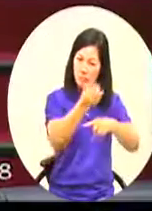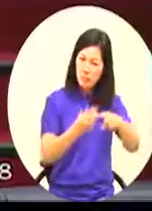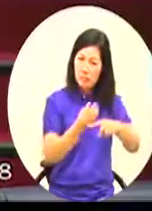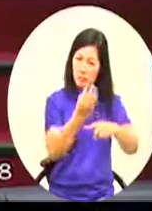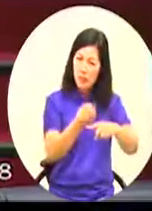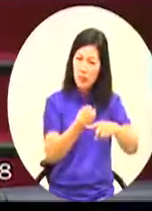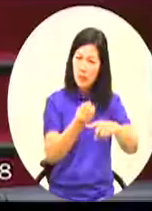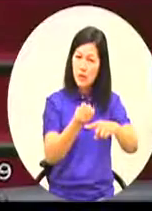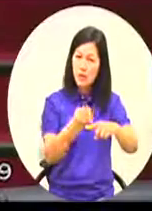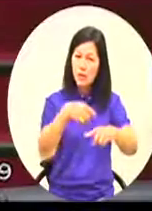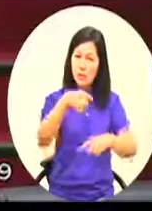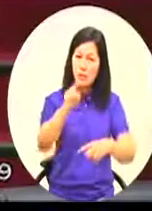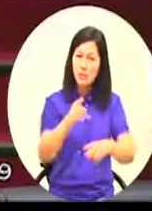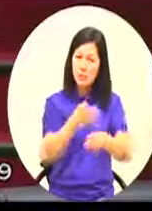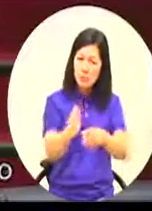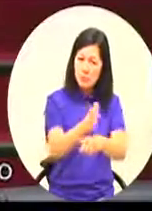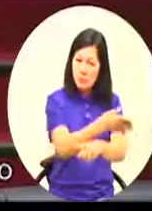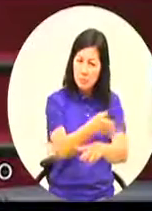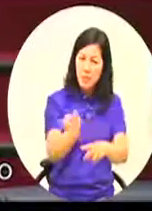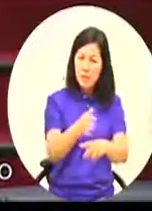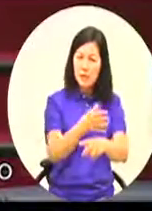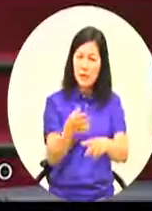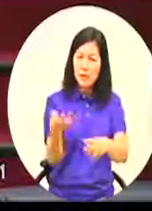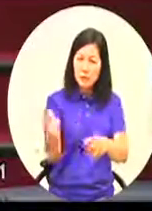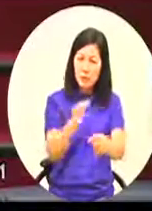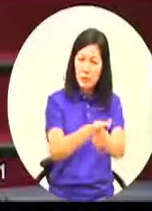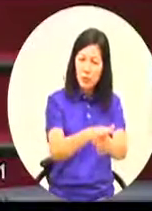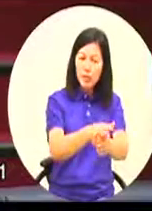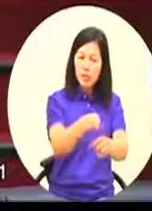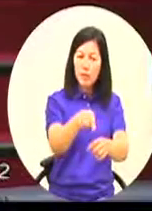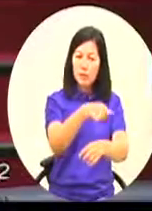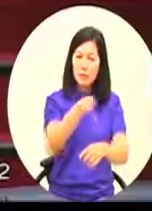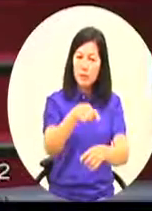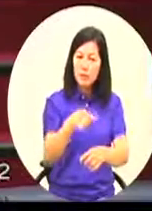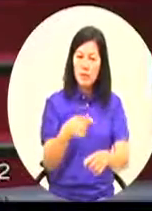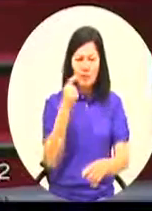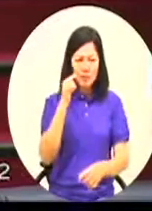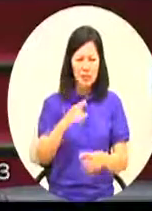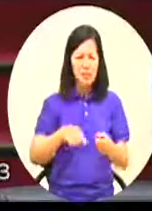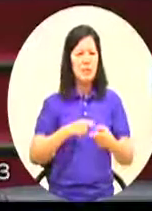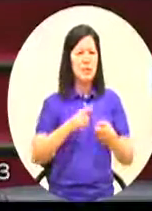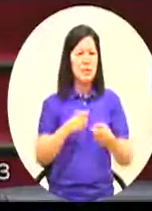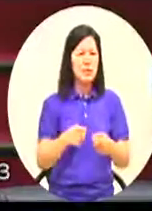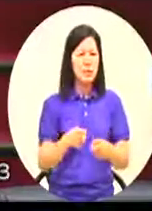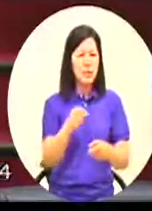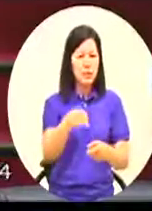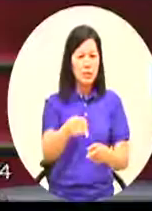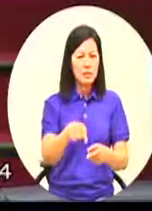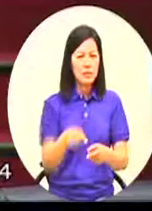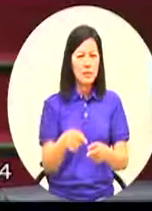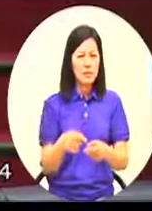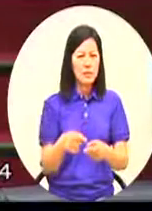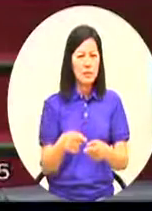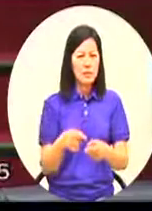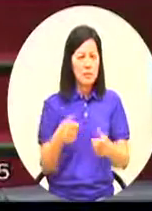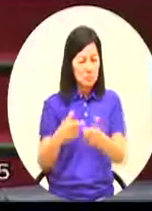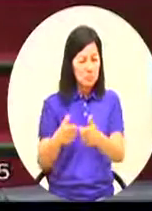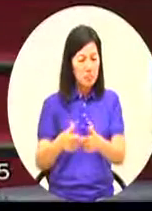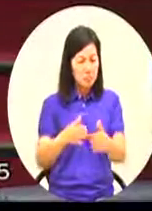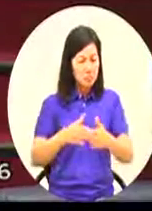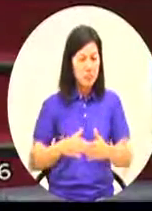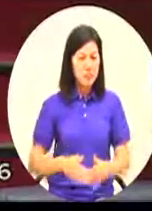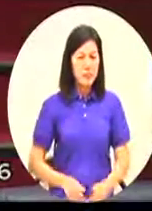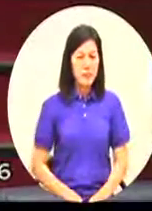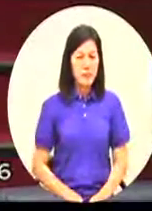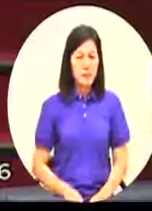去分配这个经费的话，应该一亿不为过吧？越来越少，本来